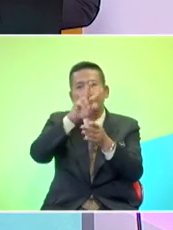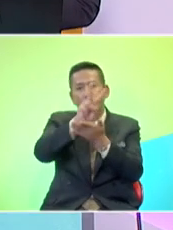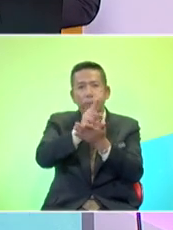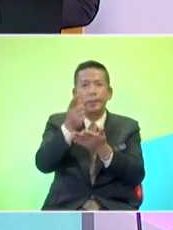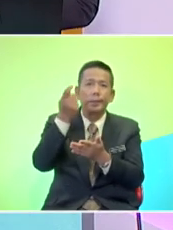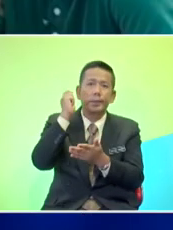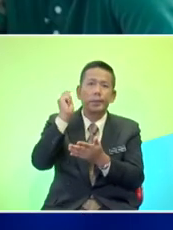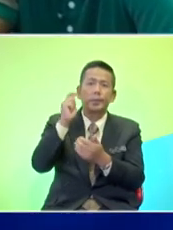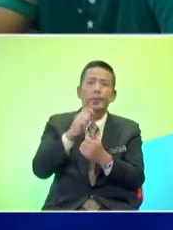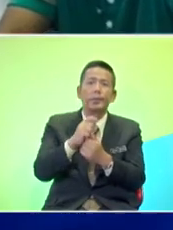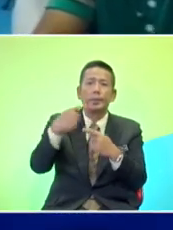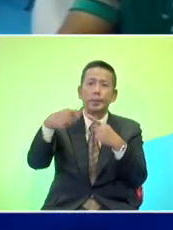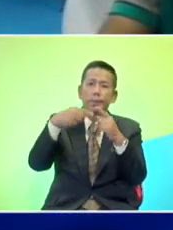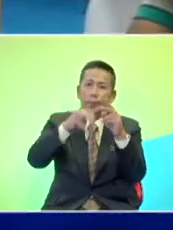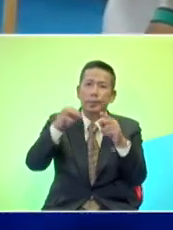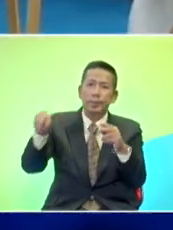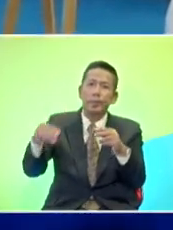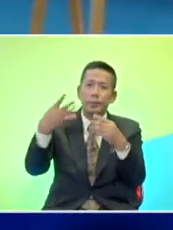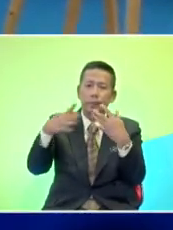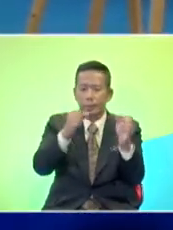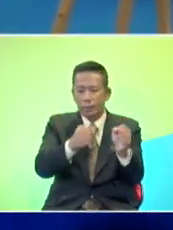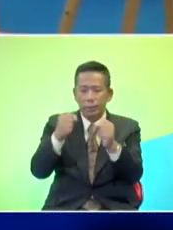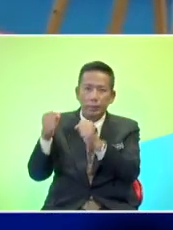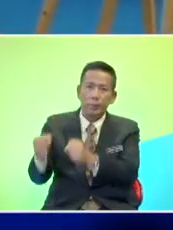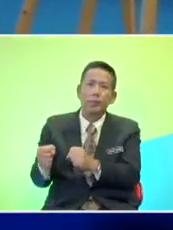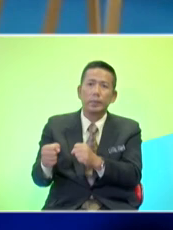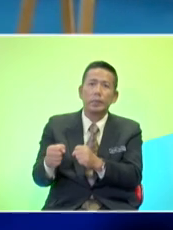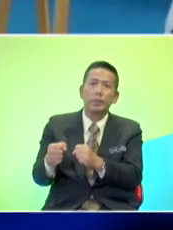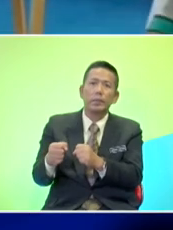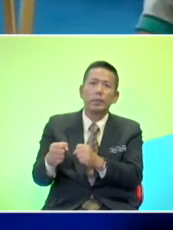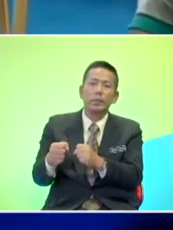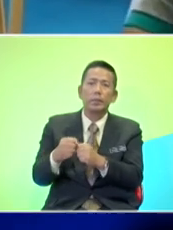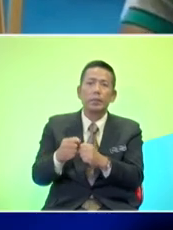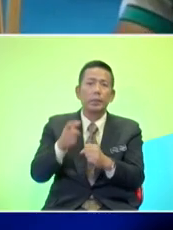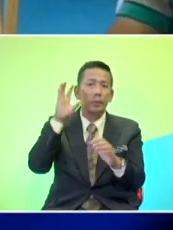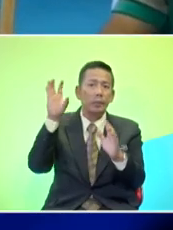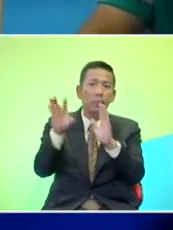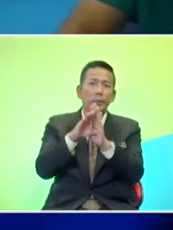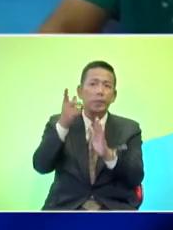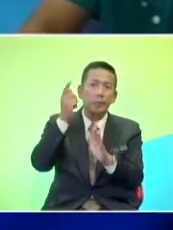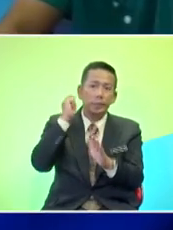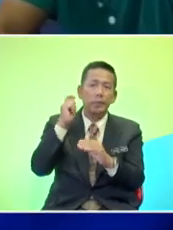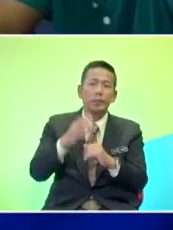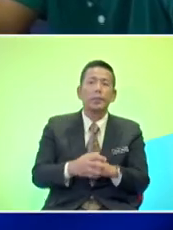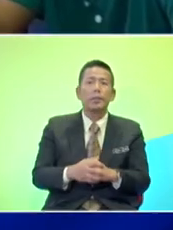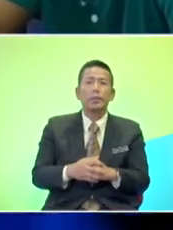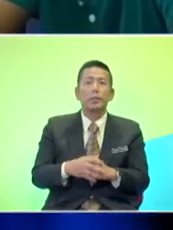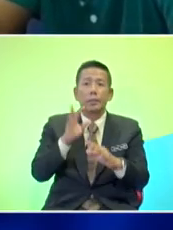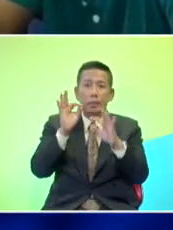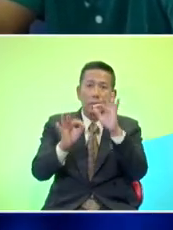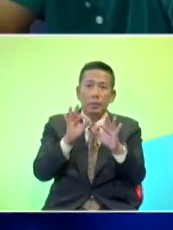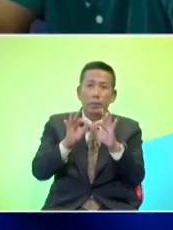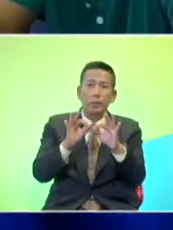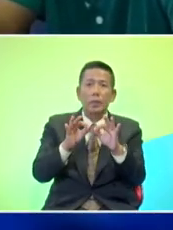jadi bila murid dan susun kepingan kuis itu tadi teknik proses itu tadi sekiranya